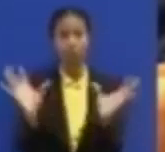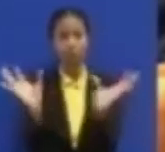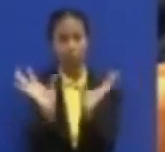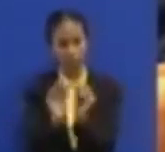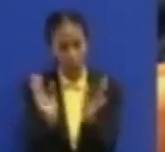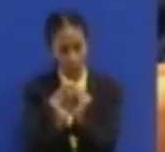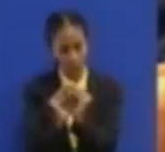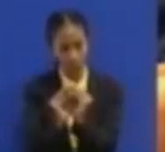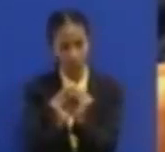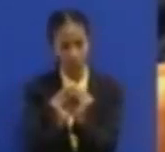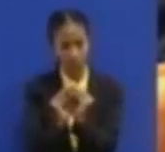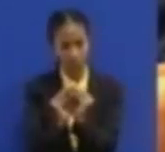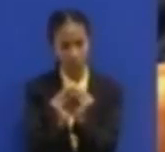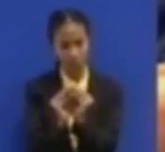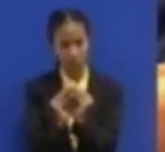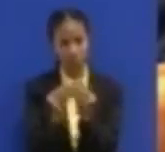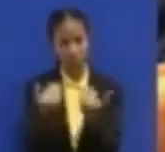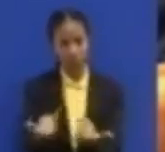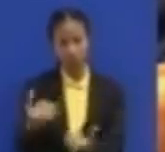ที่